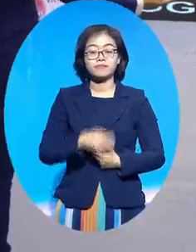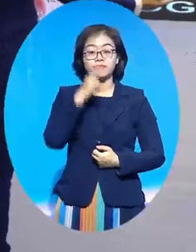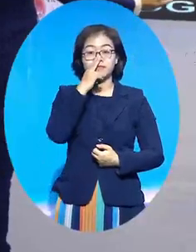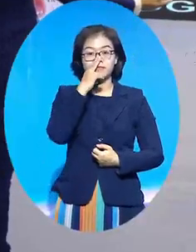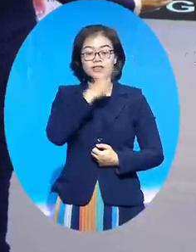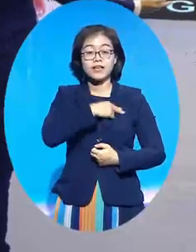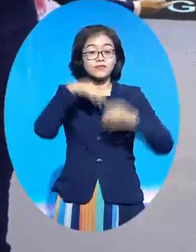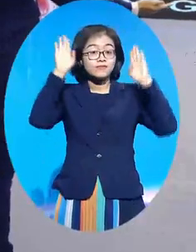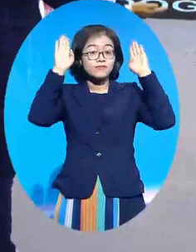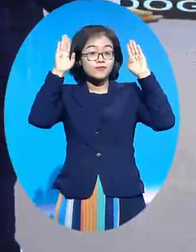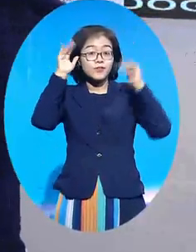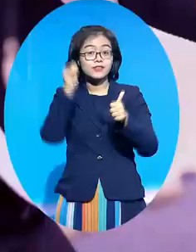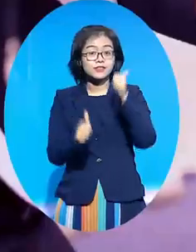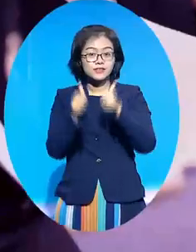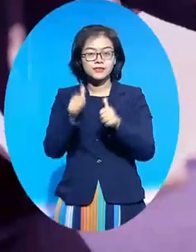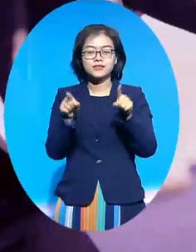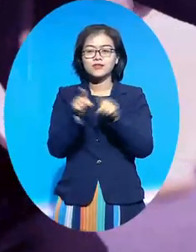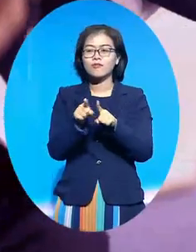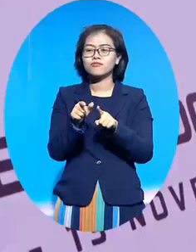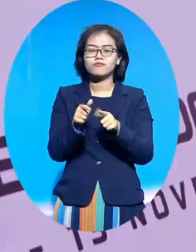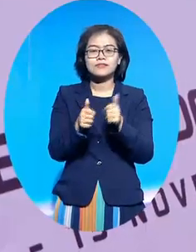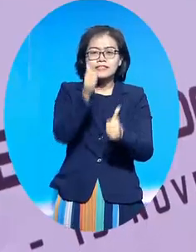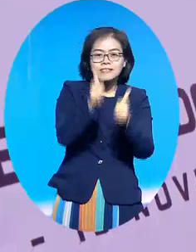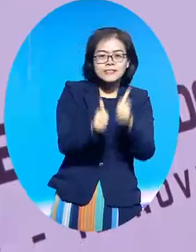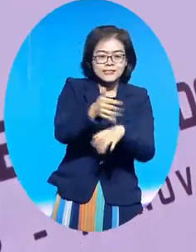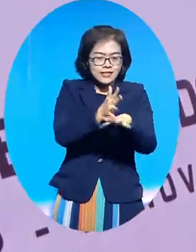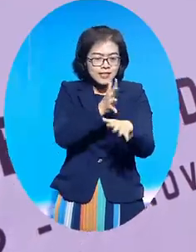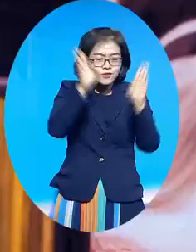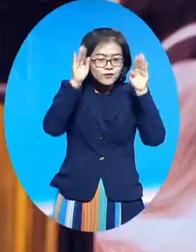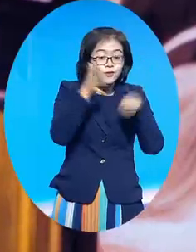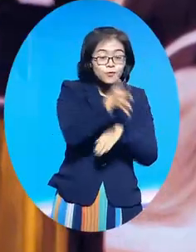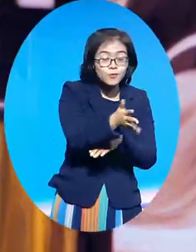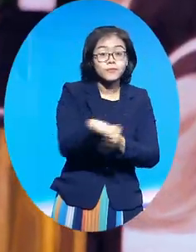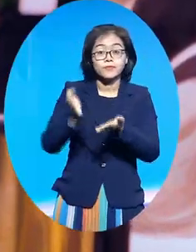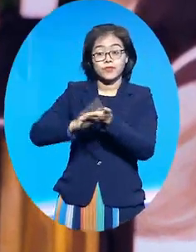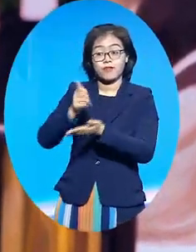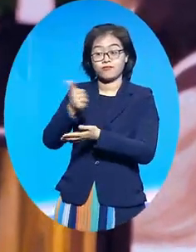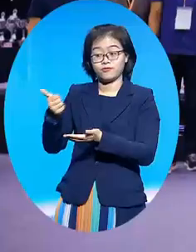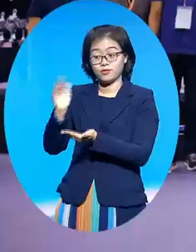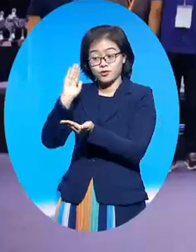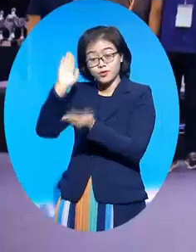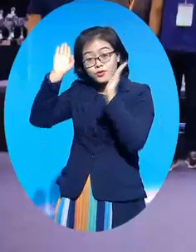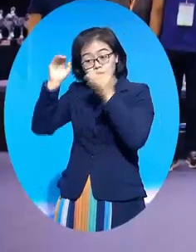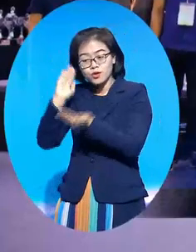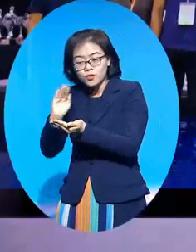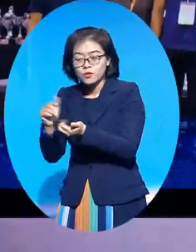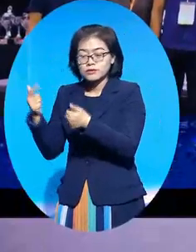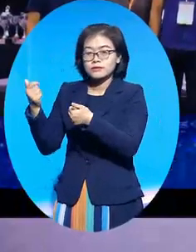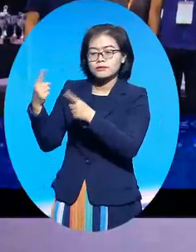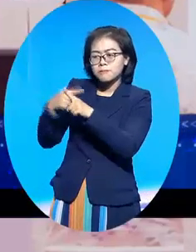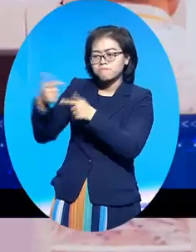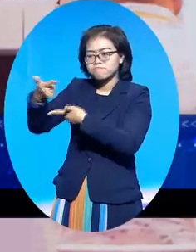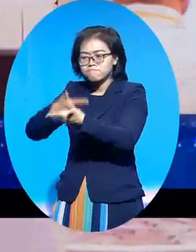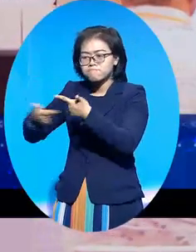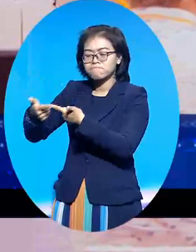chơi để các chú chó trình diễn tài năng và chinh phục các giải thưởng, mà còn là dịp để cộng đồng những người nuôi chó gặp gỡ, trao đổi kinh nghiệm với nhau,